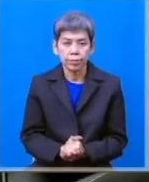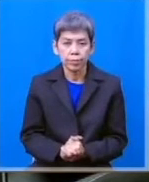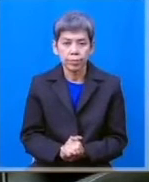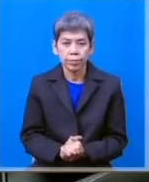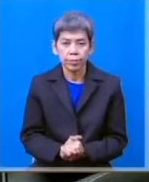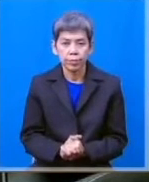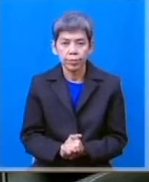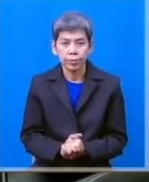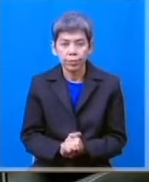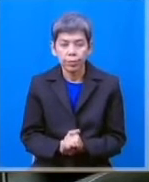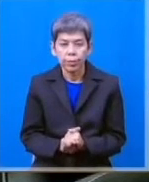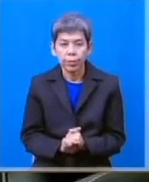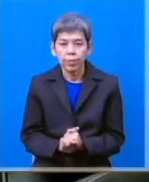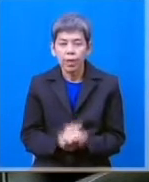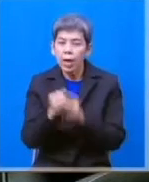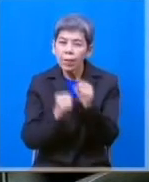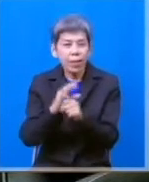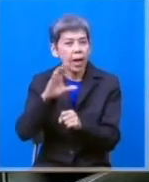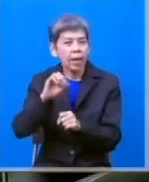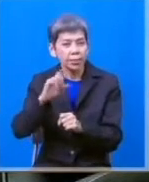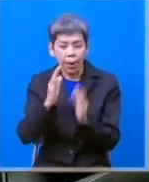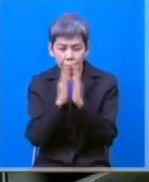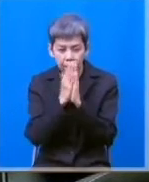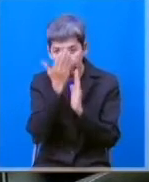สามพระพรหมปี58นะครับ